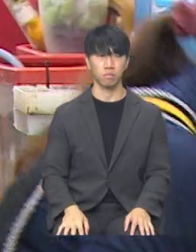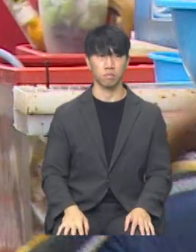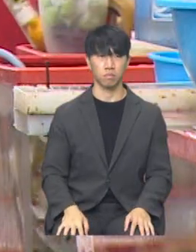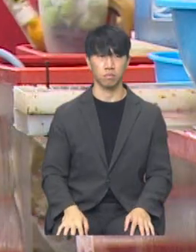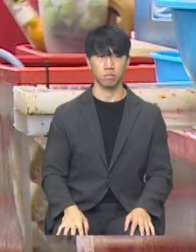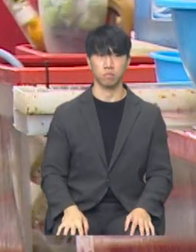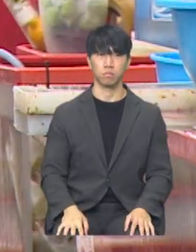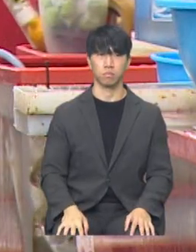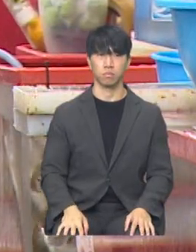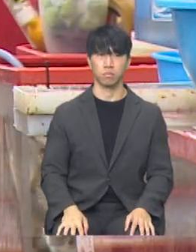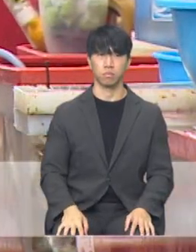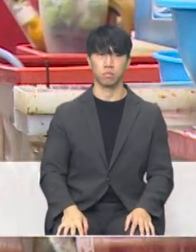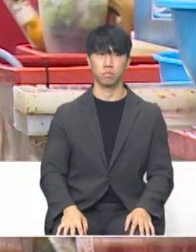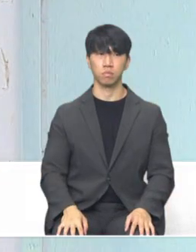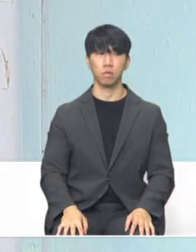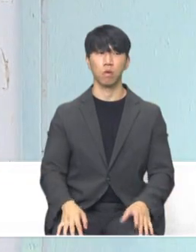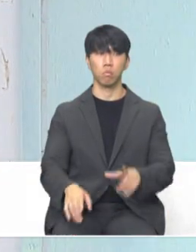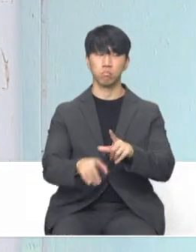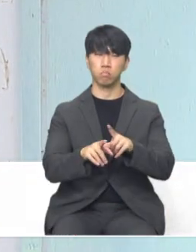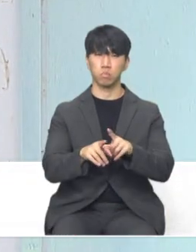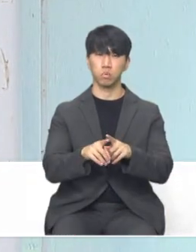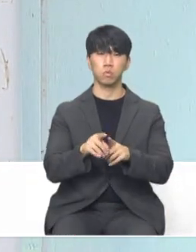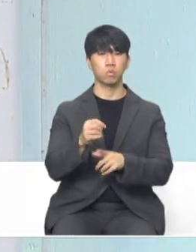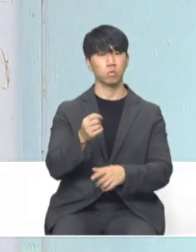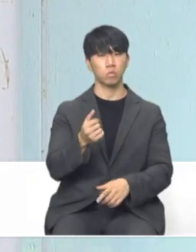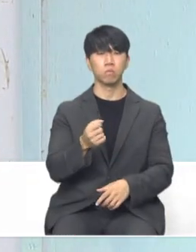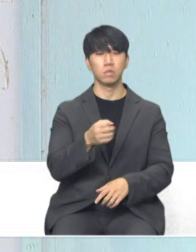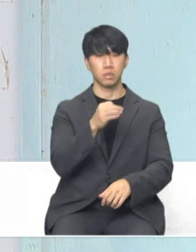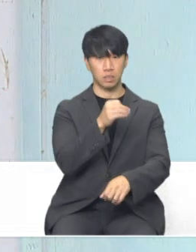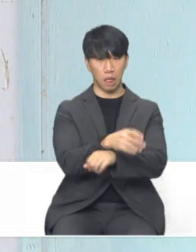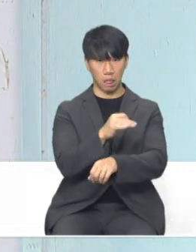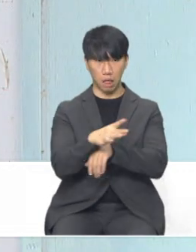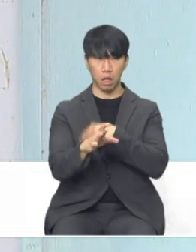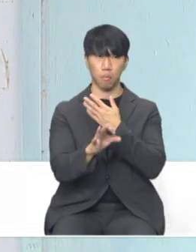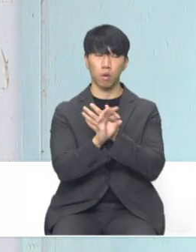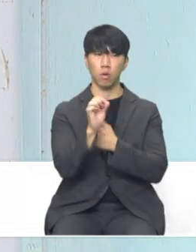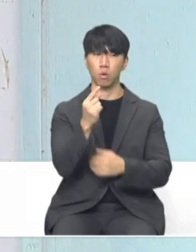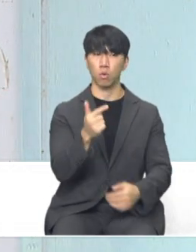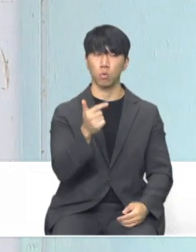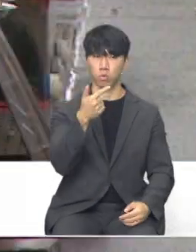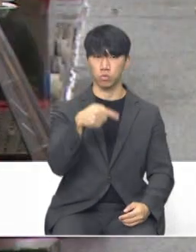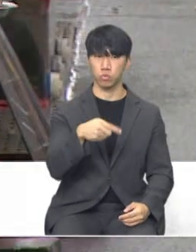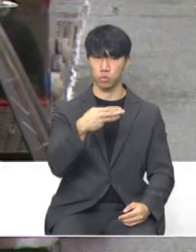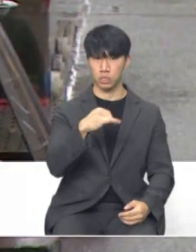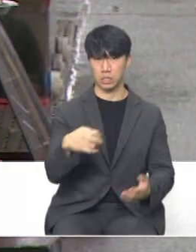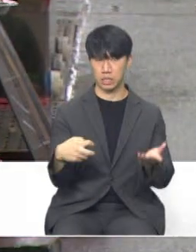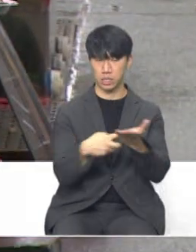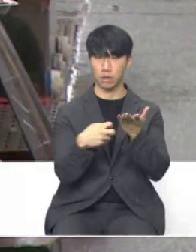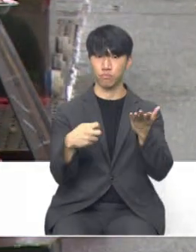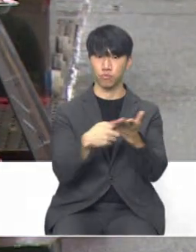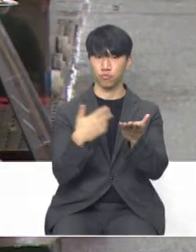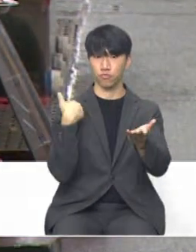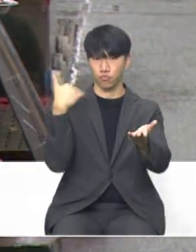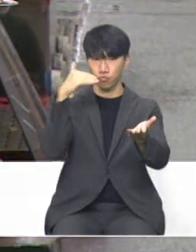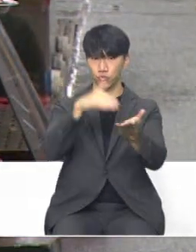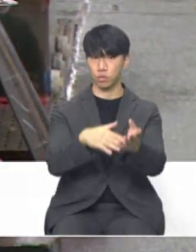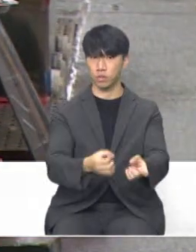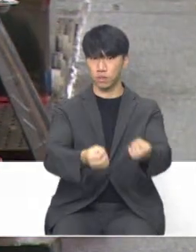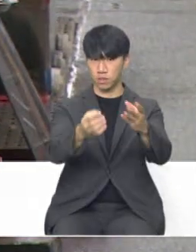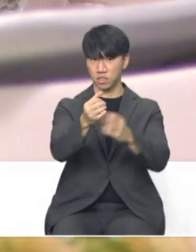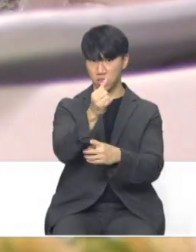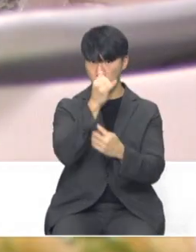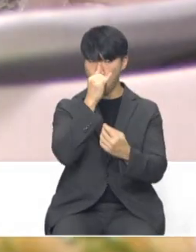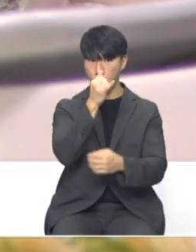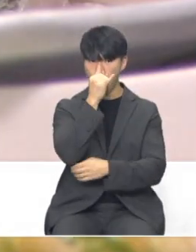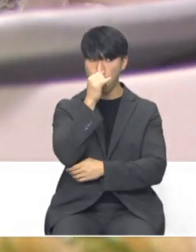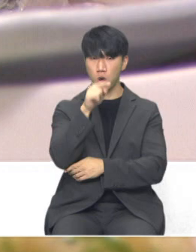그나마 수산물을 구매하면 최대 2만 원의 온누리 상품권을 환급해주는 행사가 진행되면서 수산물